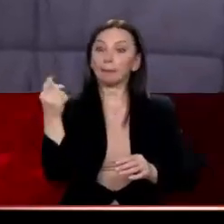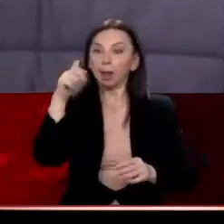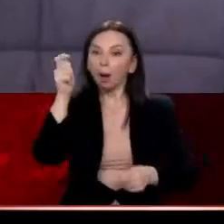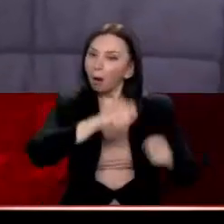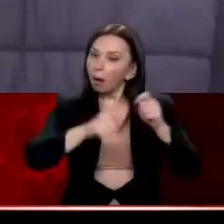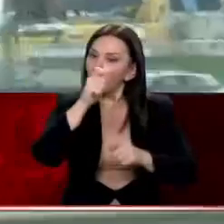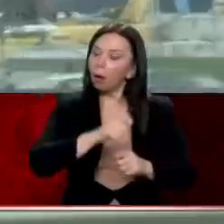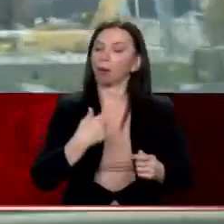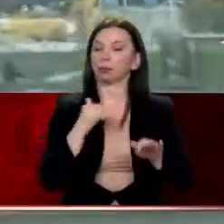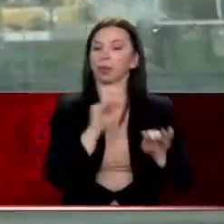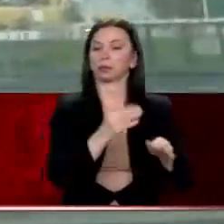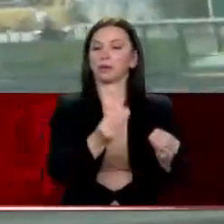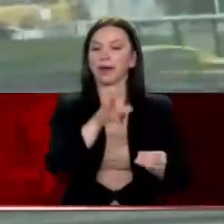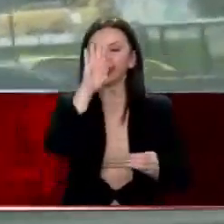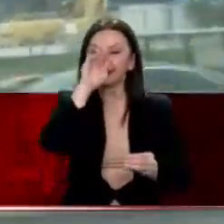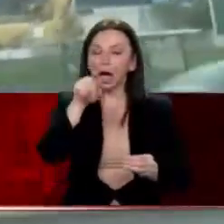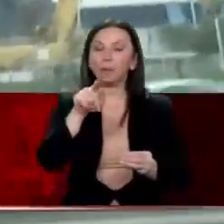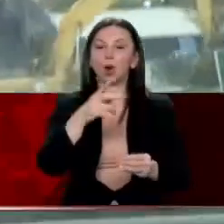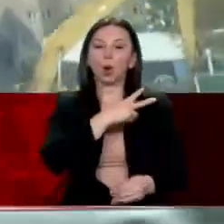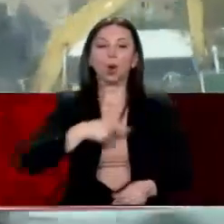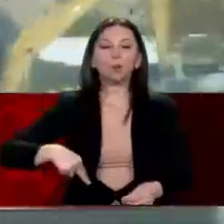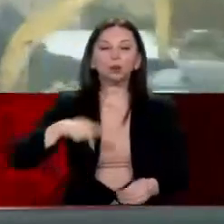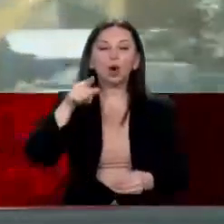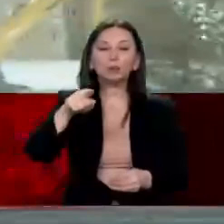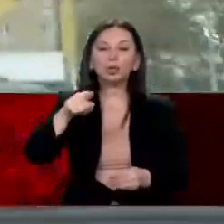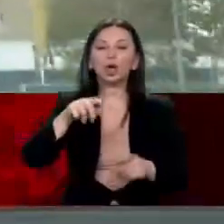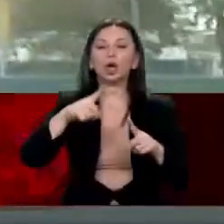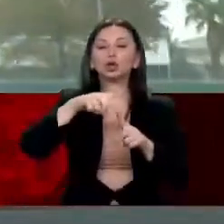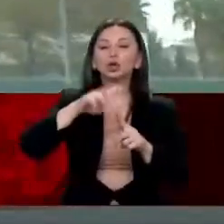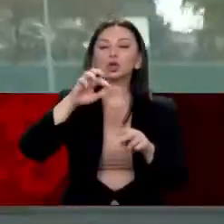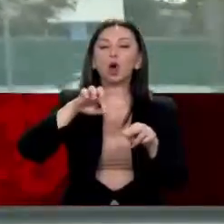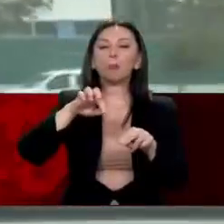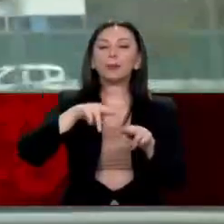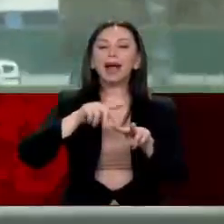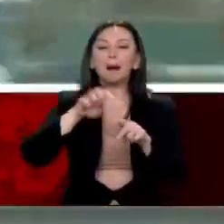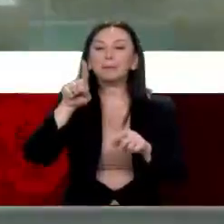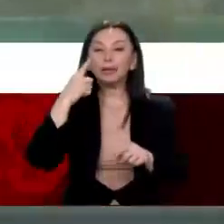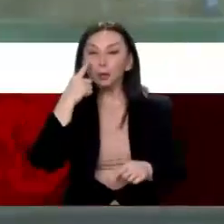tamamıyla destekliyoruz. İstanbul'a otobüsle o zamanki Topkapı Otogarı'na gelenleri ilk o